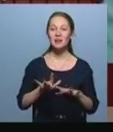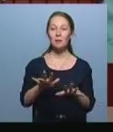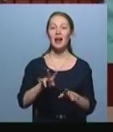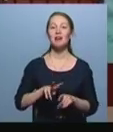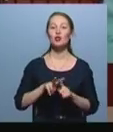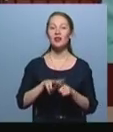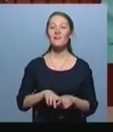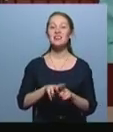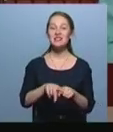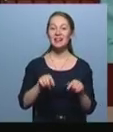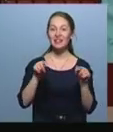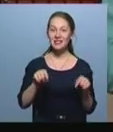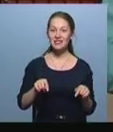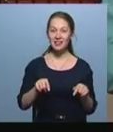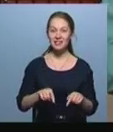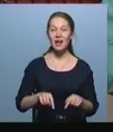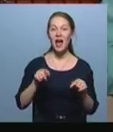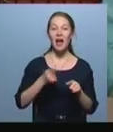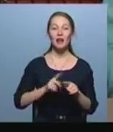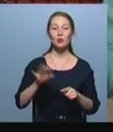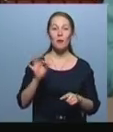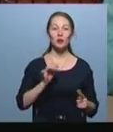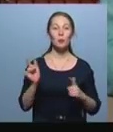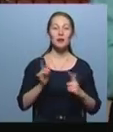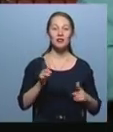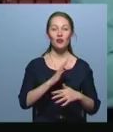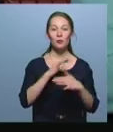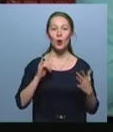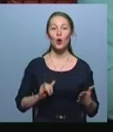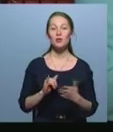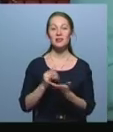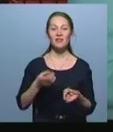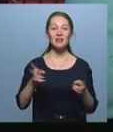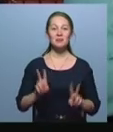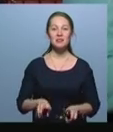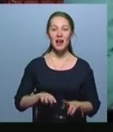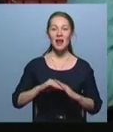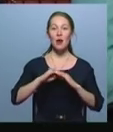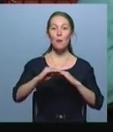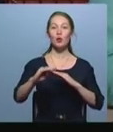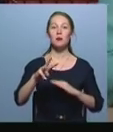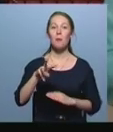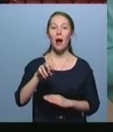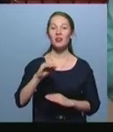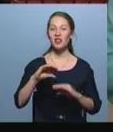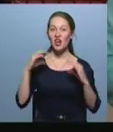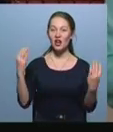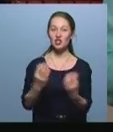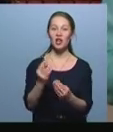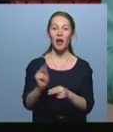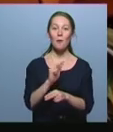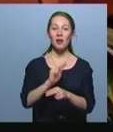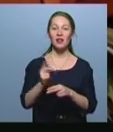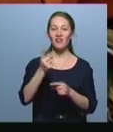здесь, в Государственном цирке Удмуртии. К этому моменту подготовили многое. К примеру, установили специальный подиум на манеже и демонтировали первые ряды